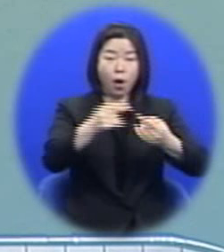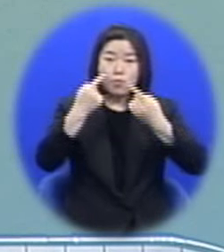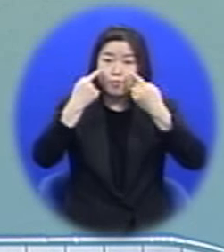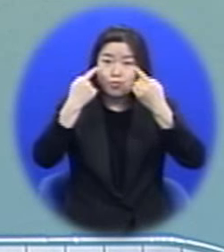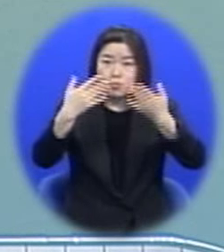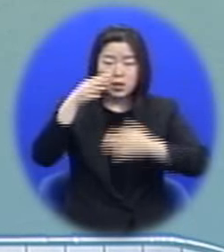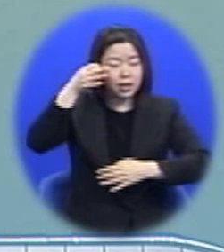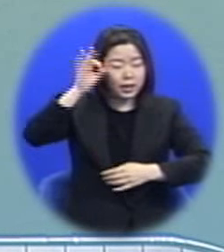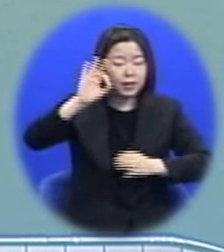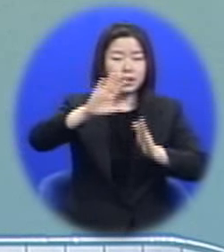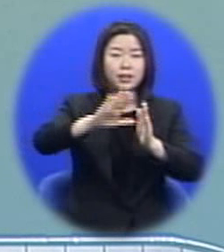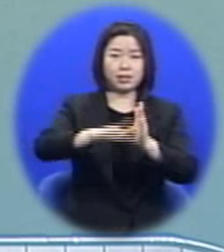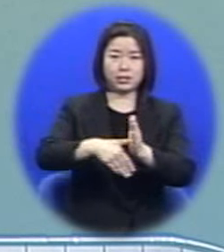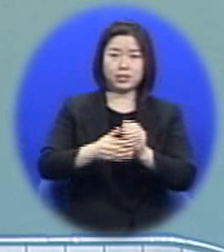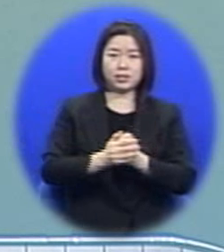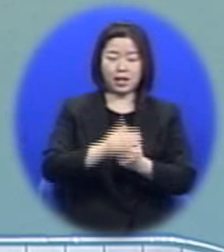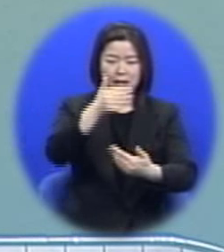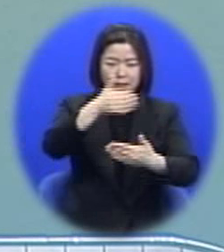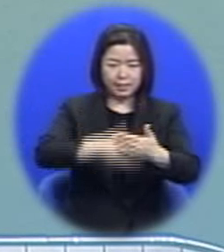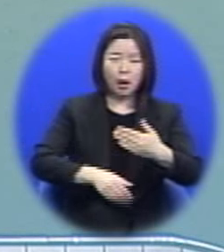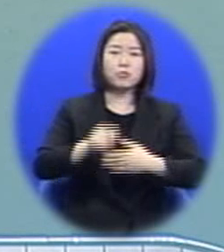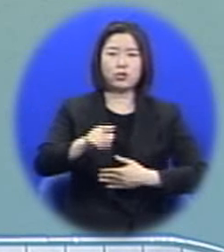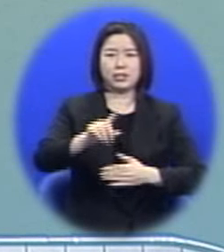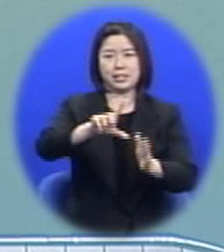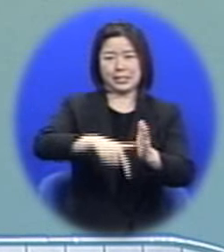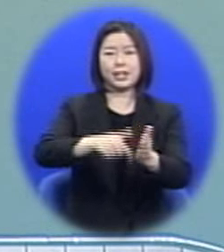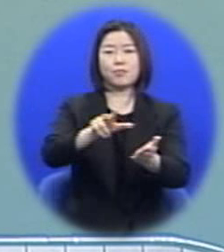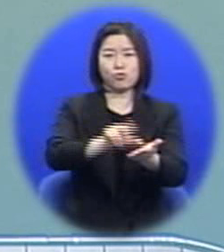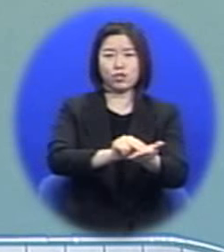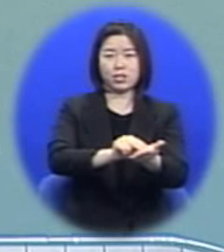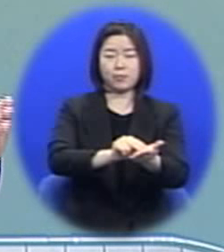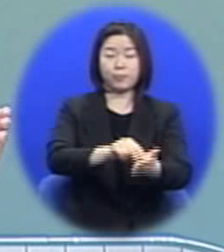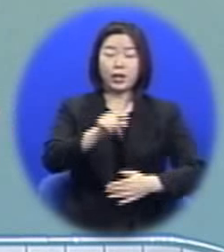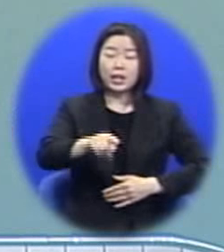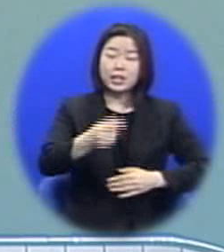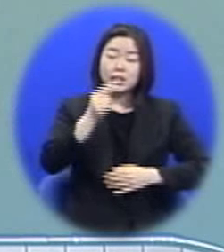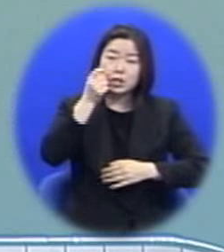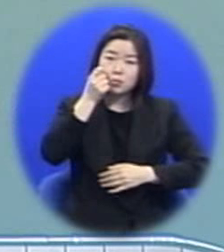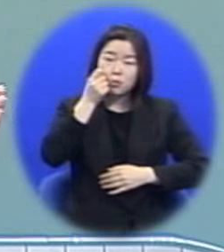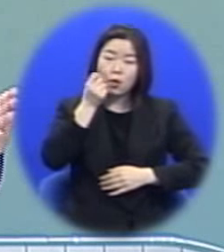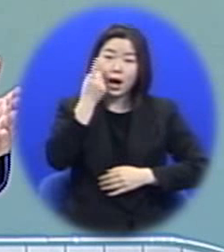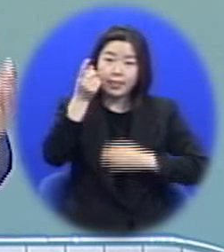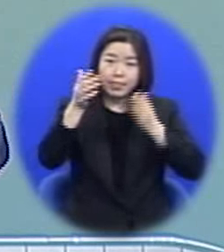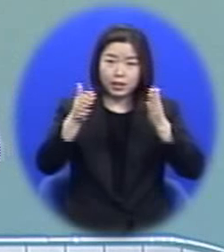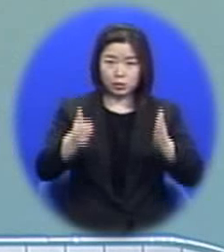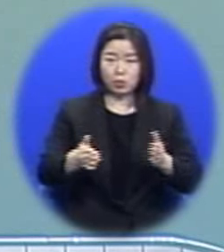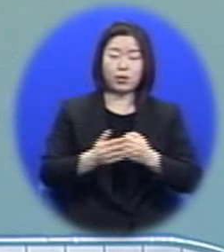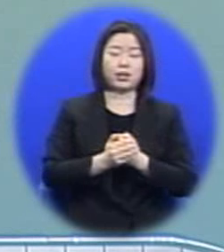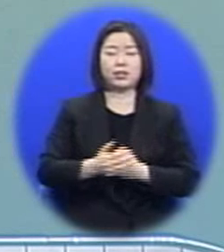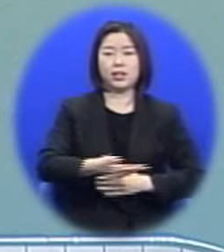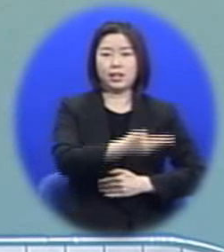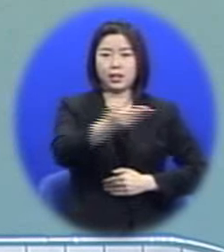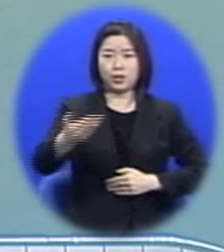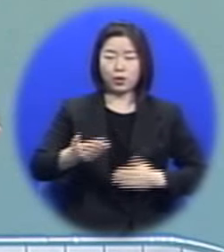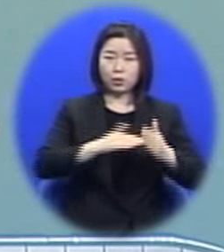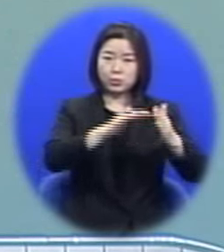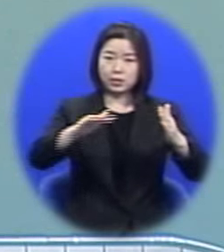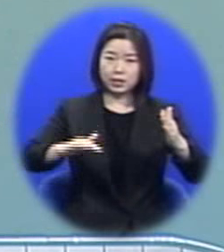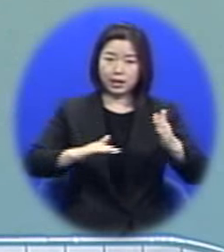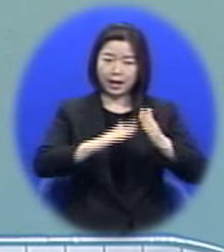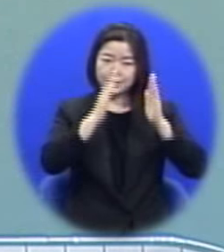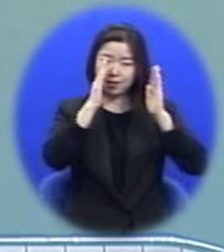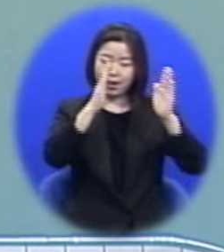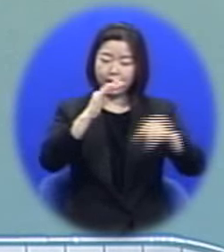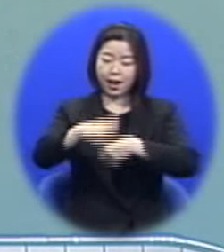때 이제 남은 것은 시간 문제가 되는 거죠. 이 5월 한 달 동안 여러분의 가정을 향한 하나님의